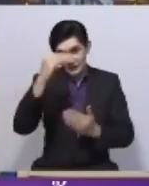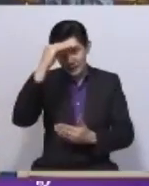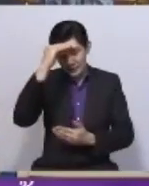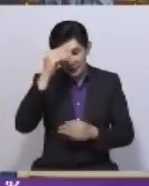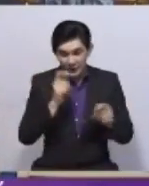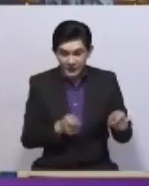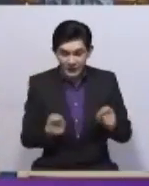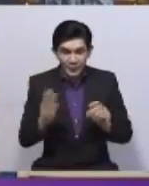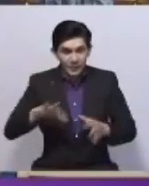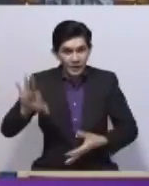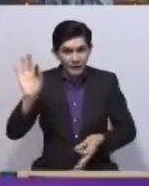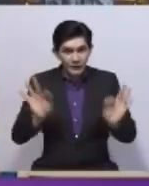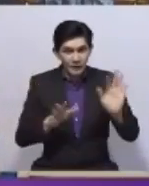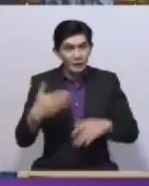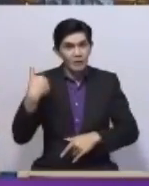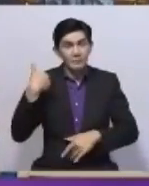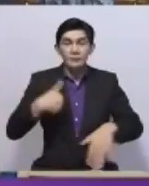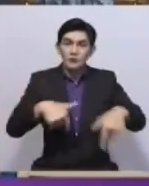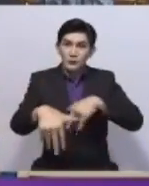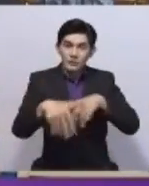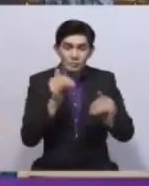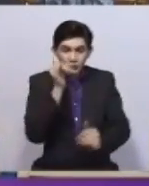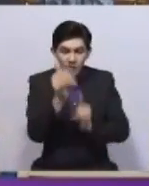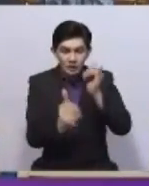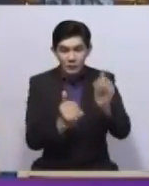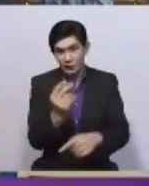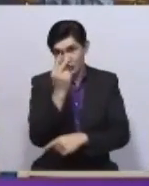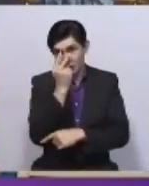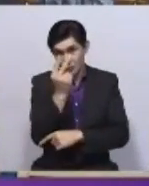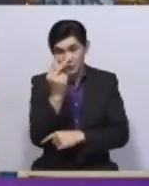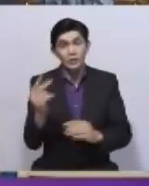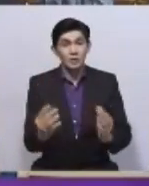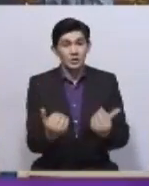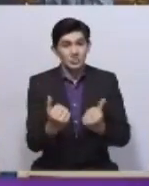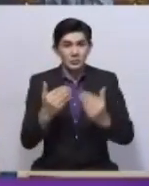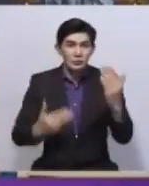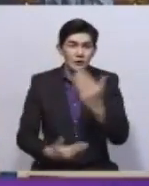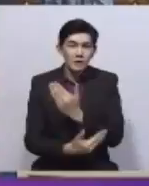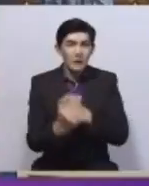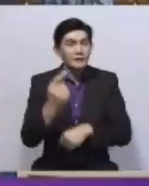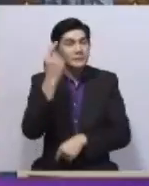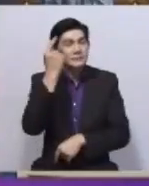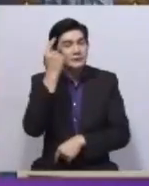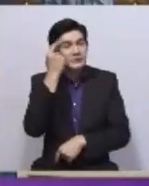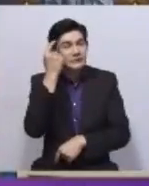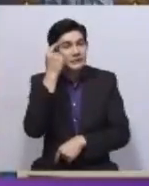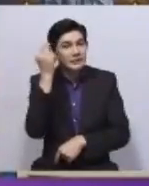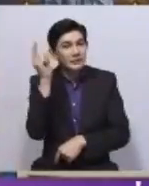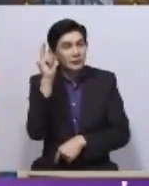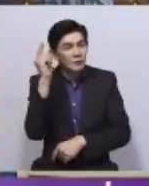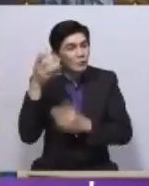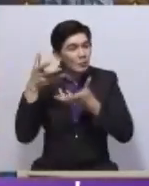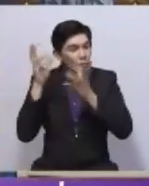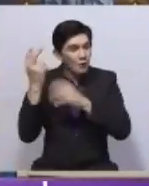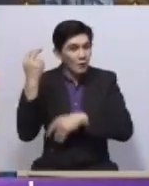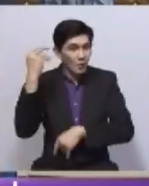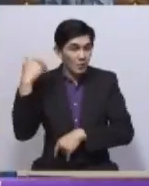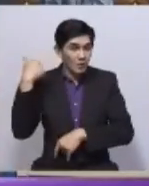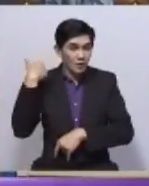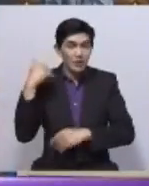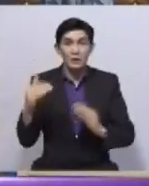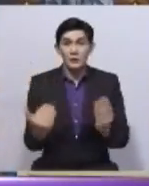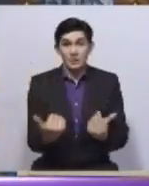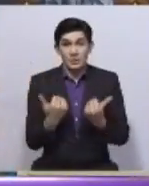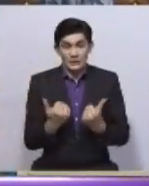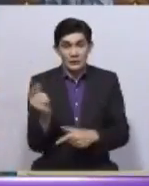นตรีนาฏศิลป์และประชาชนที่เข้าชมงานนี้หลายคนครับหลายคนก็ได้มีโอกาสนึกถึงหวนนึกถึงนะครับอดีตที่ผ่านมาและบ